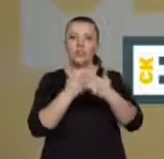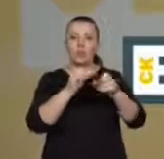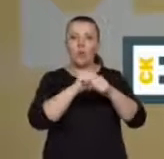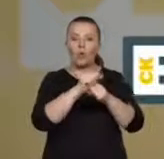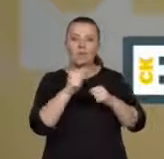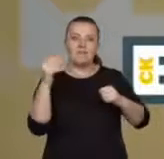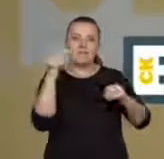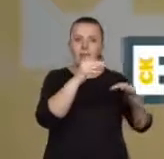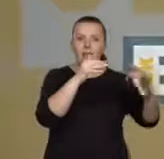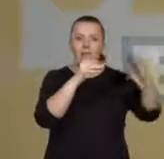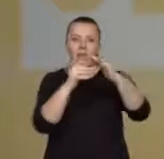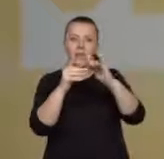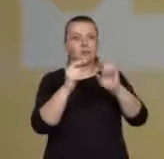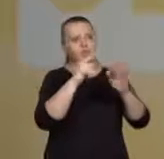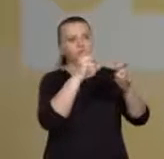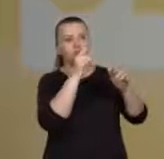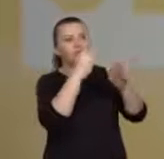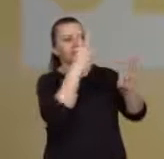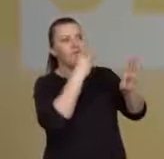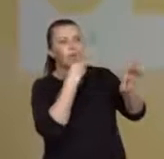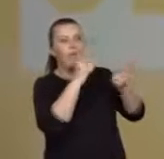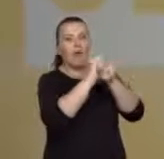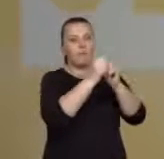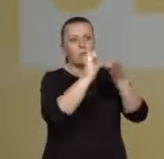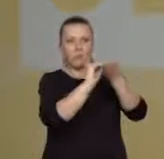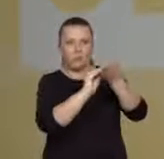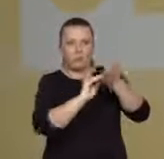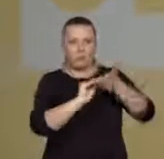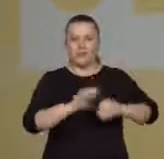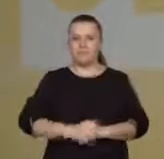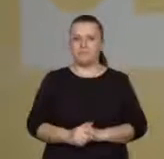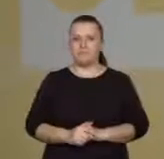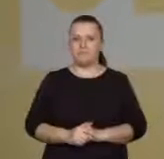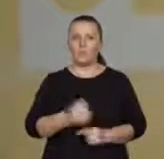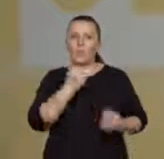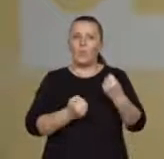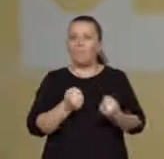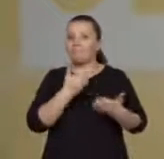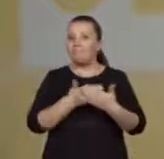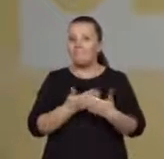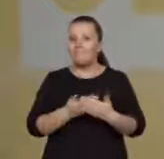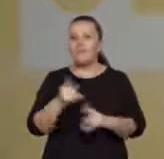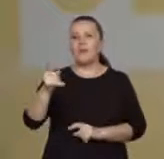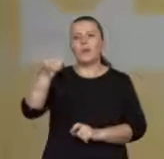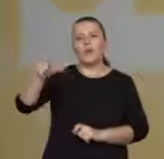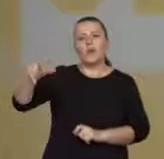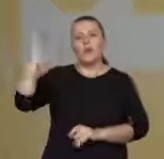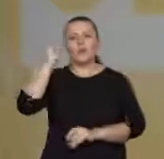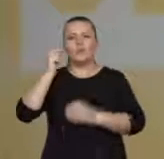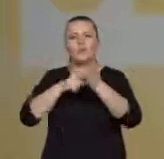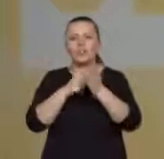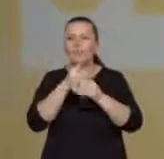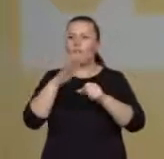przedstawiona na ilustracji, schemacie bądź w treści zadania. Wynika to prawdopodobnie z nieznajomości czasownika operacyjnego